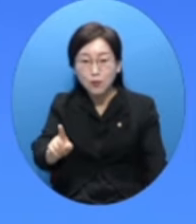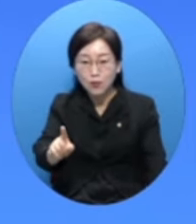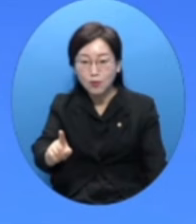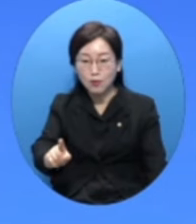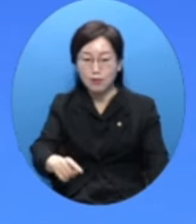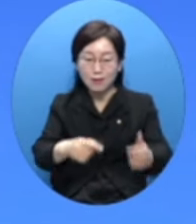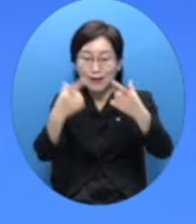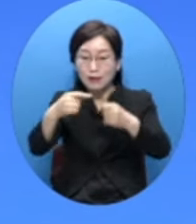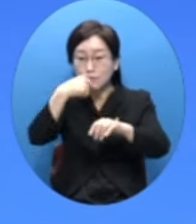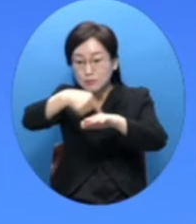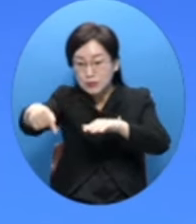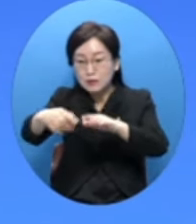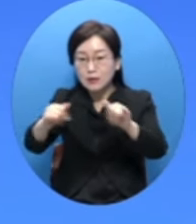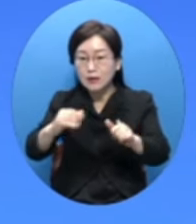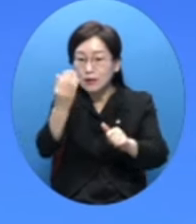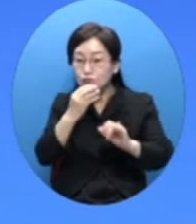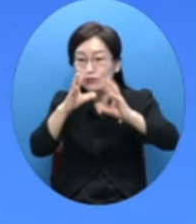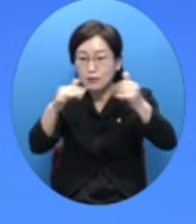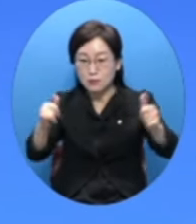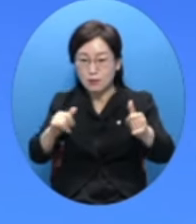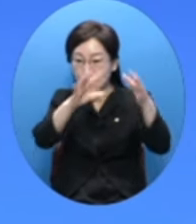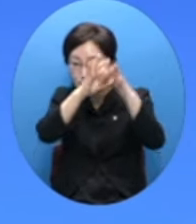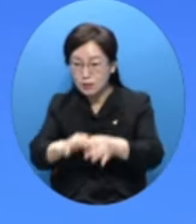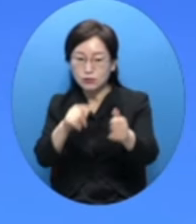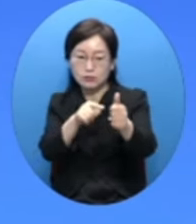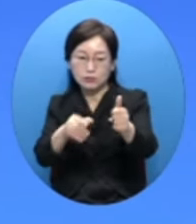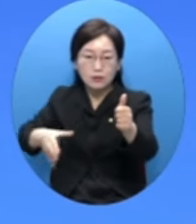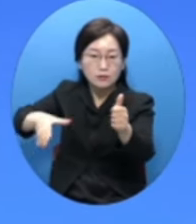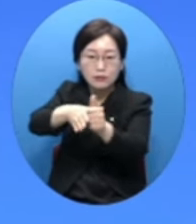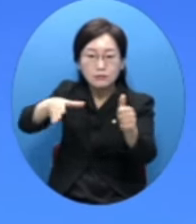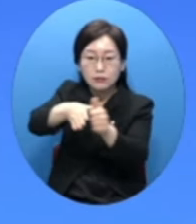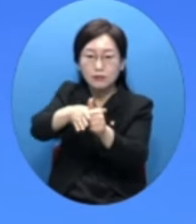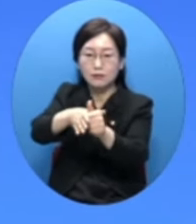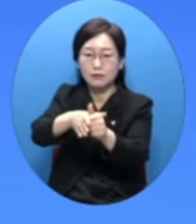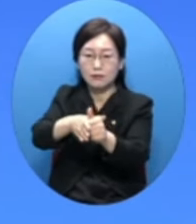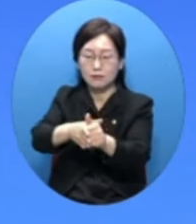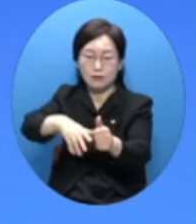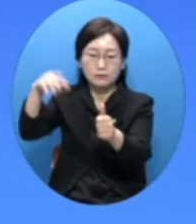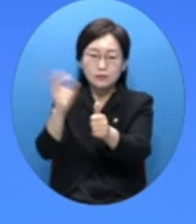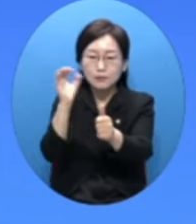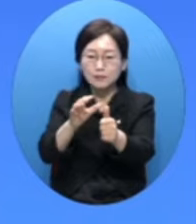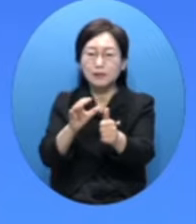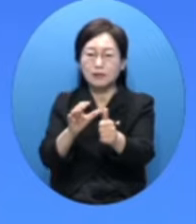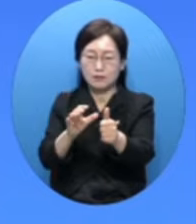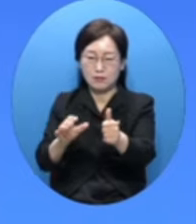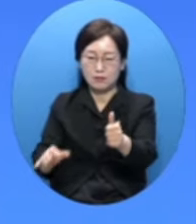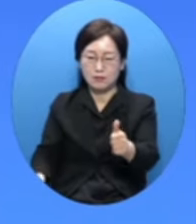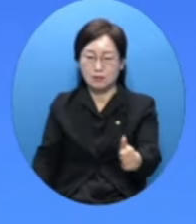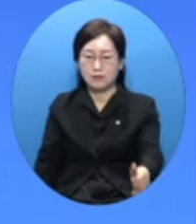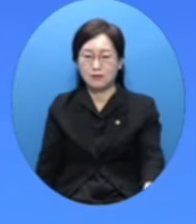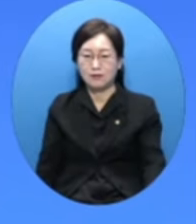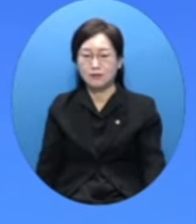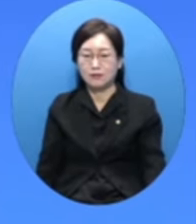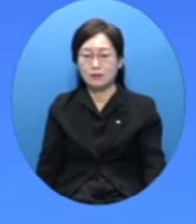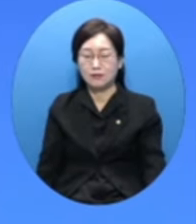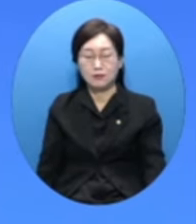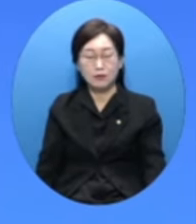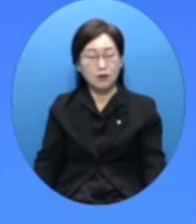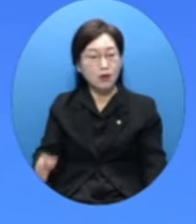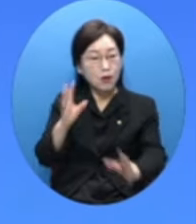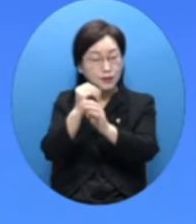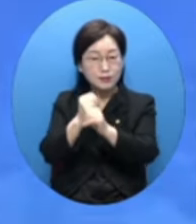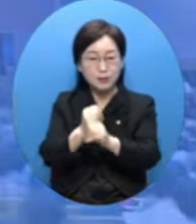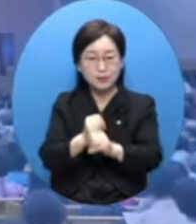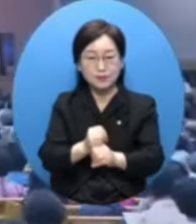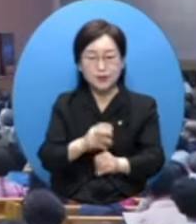동족들이 유태인들이 끊임없이 그를 해치려고 하고 그를 핍박하기 때문인 것입니다. 한 번은 비시디아